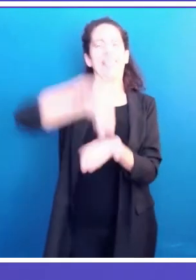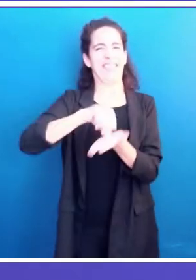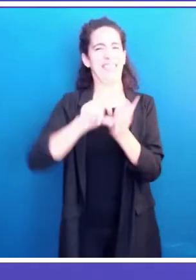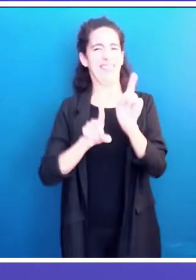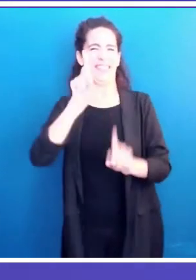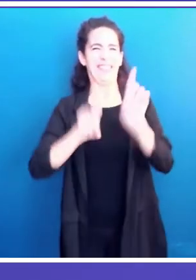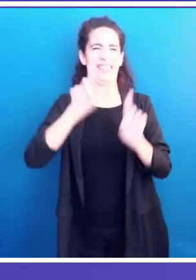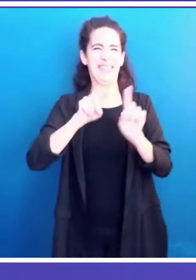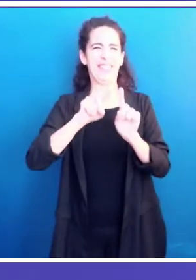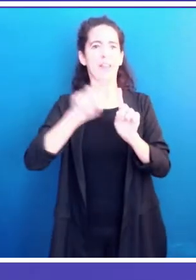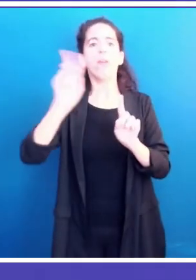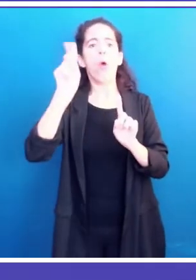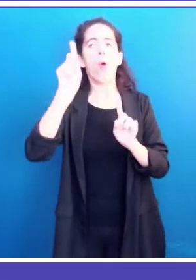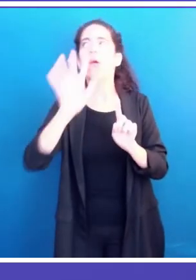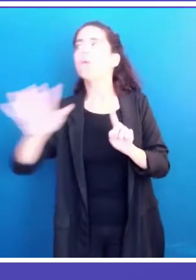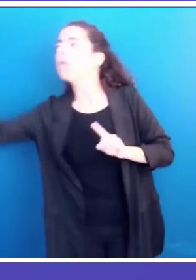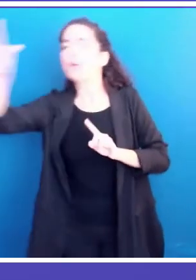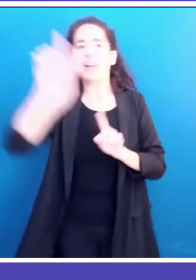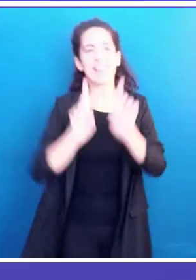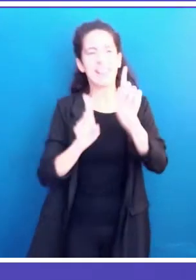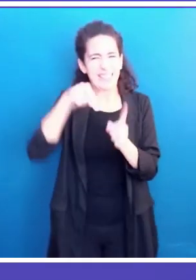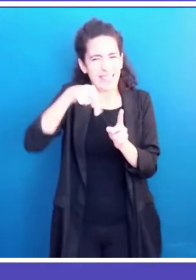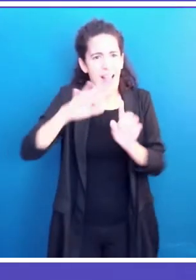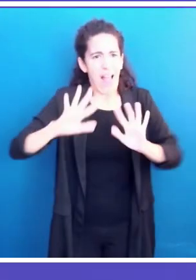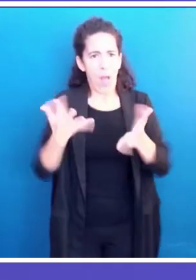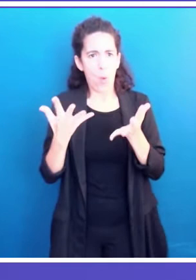المدن. السؤال الثالث: